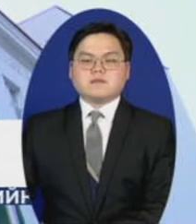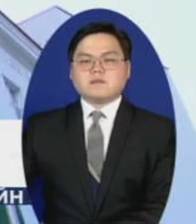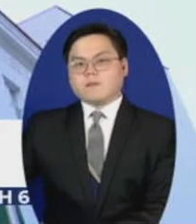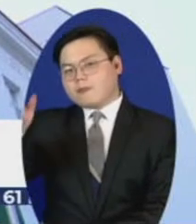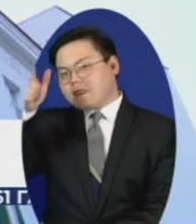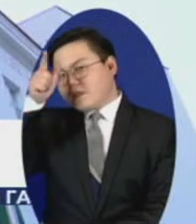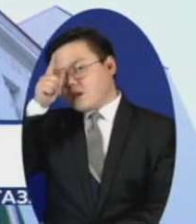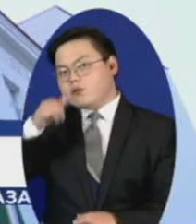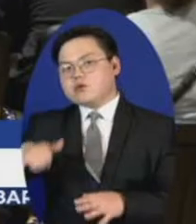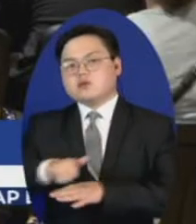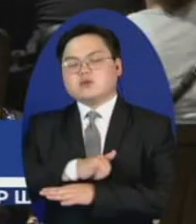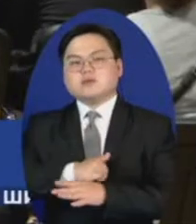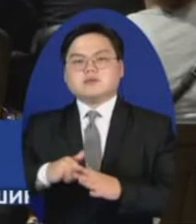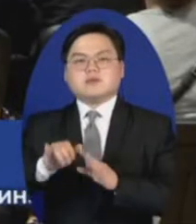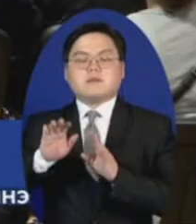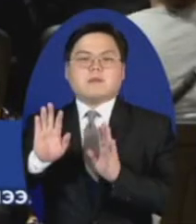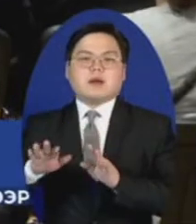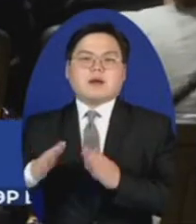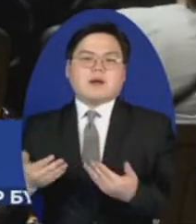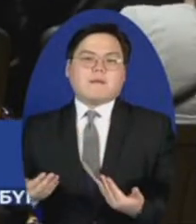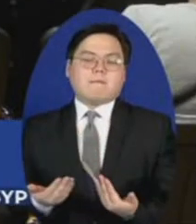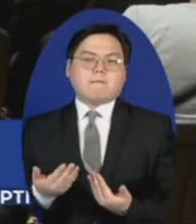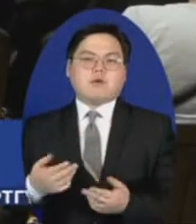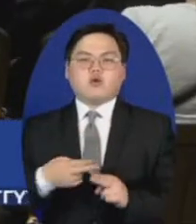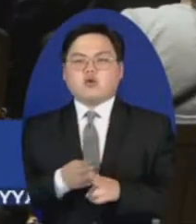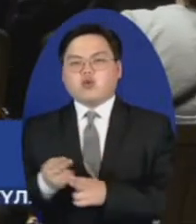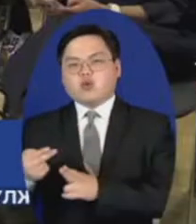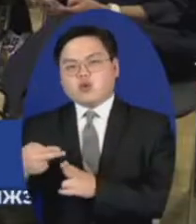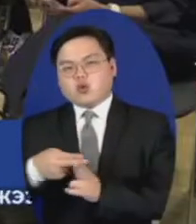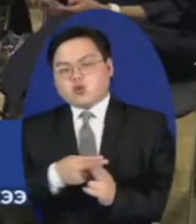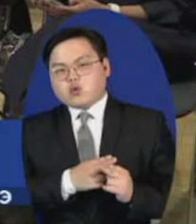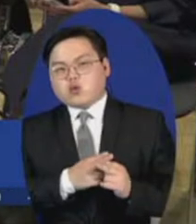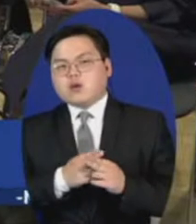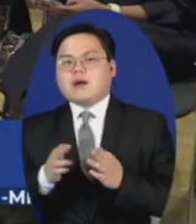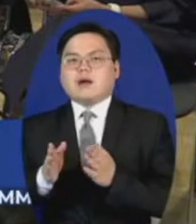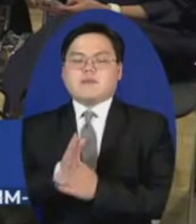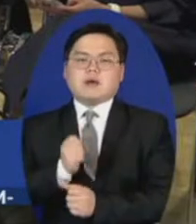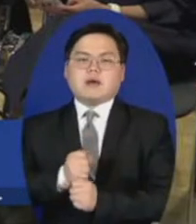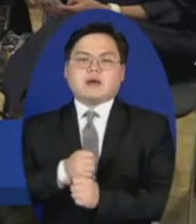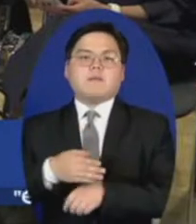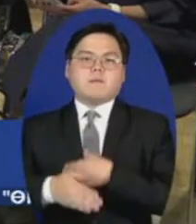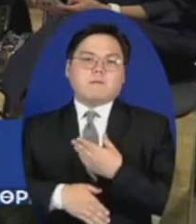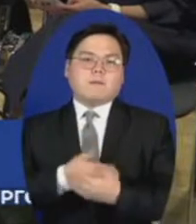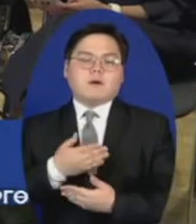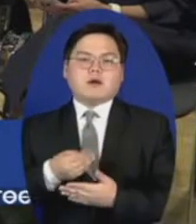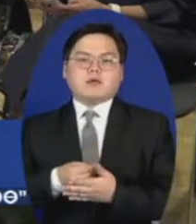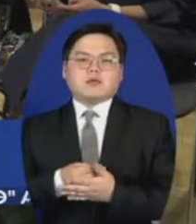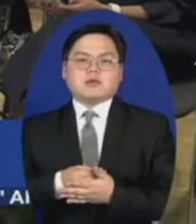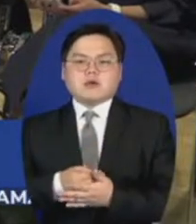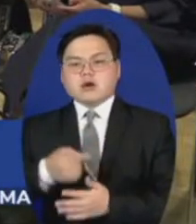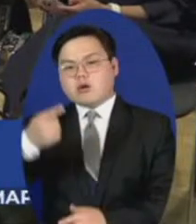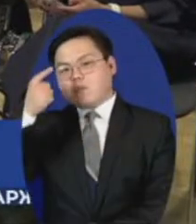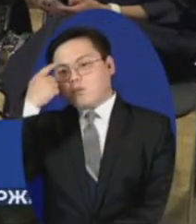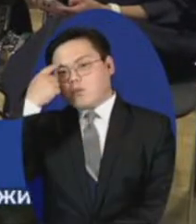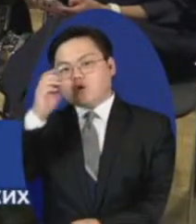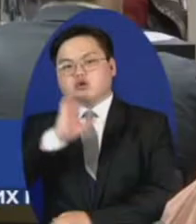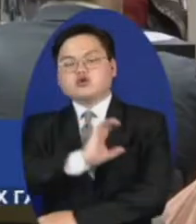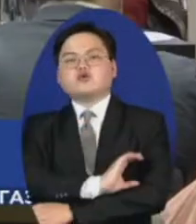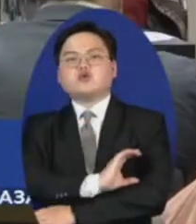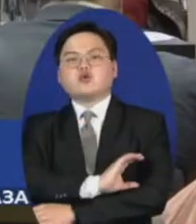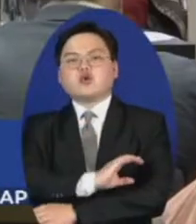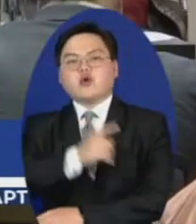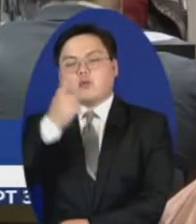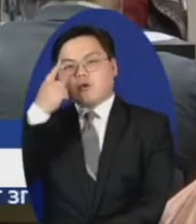Герман улсад амьдарч байгаа монголчууд бие биедээ тусалж зарим нэг зүйлдер хамтарч ажиллаж байна. Их соёлын хандгалахын тулд Монгол сургууль ажилуулж,